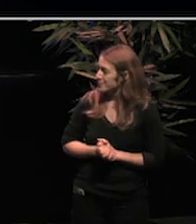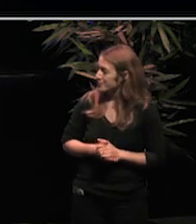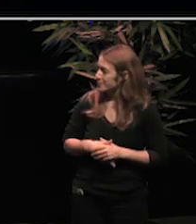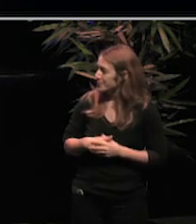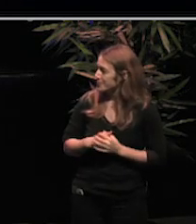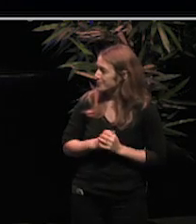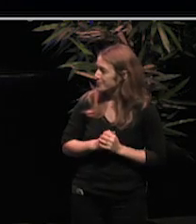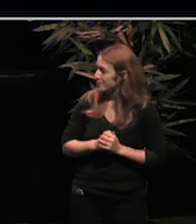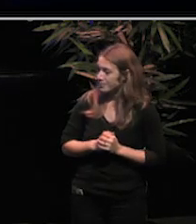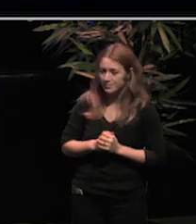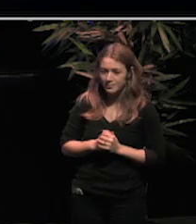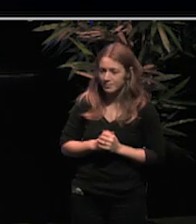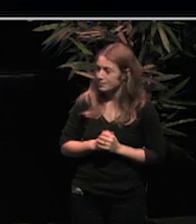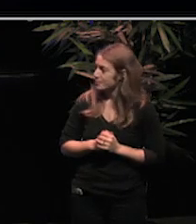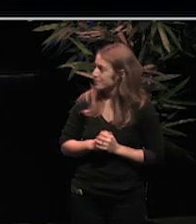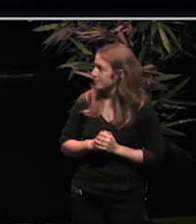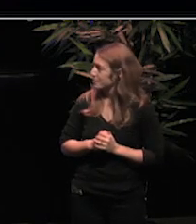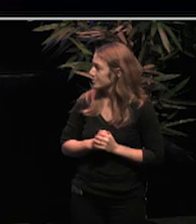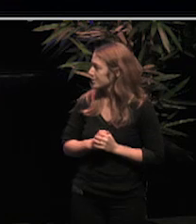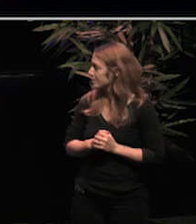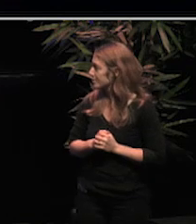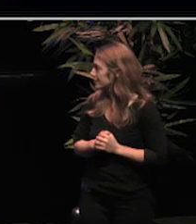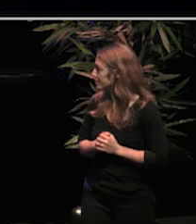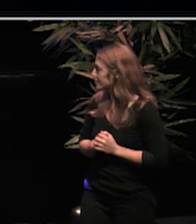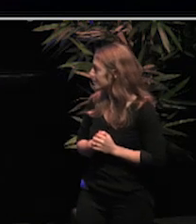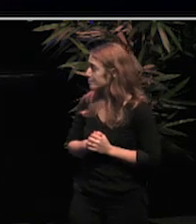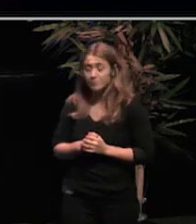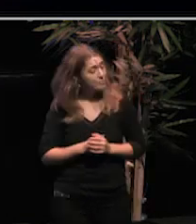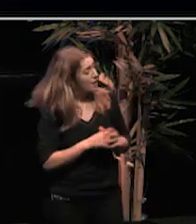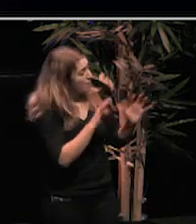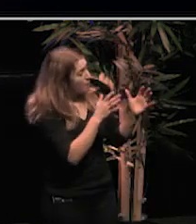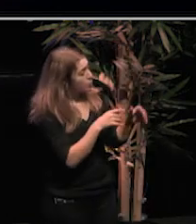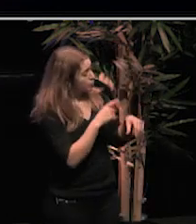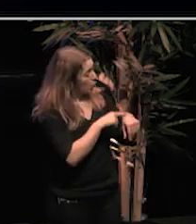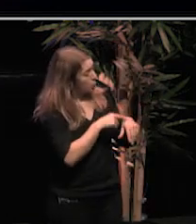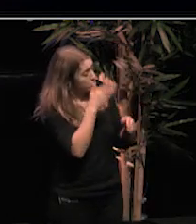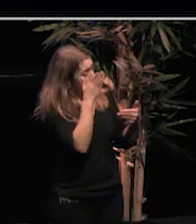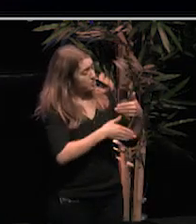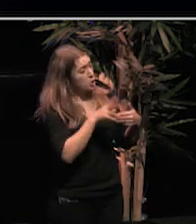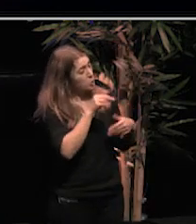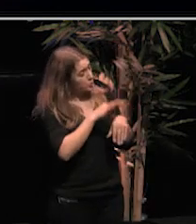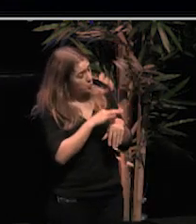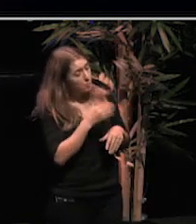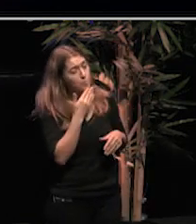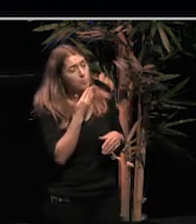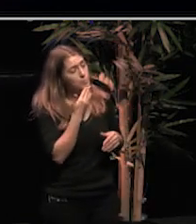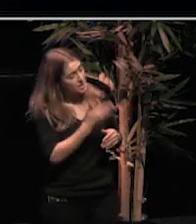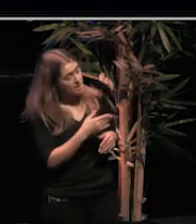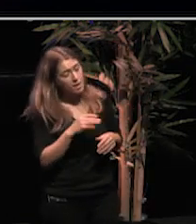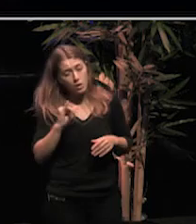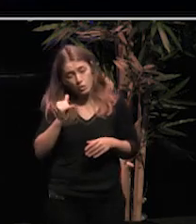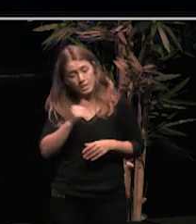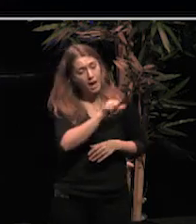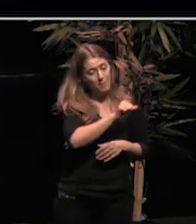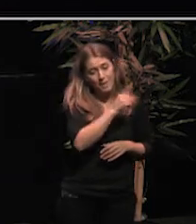passionnante. Que vous avez réussi à faire vos 30 minutes, Julie. Bravo à Julie Deron et à Armel Tripon. Vous